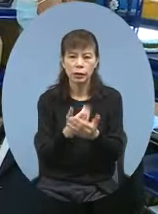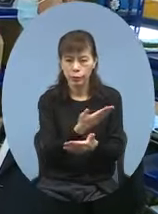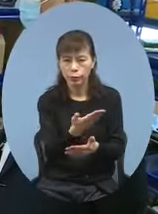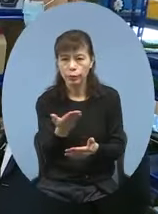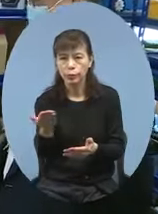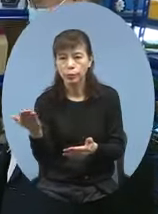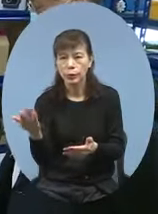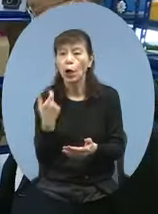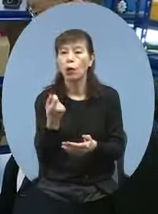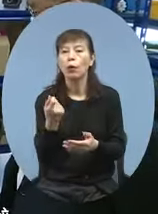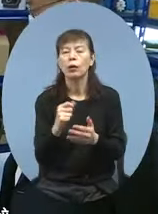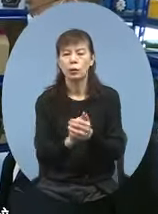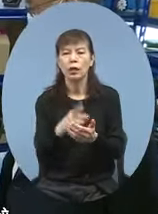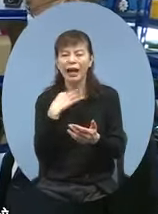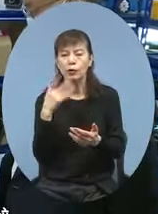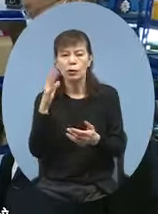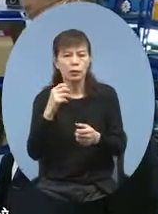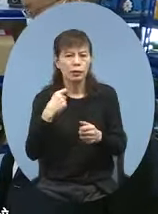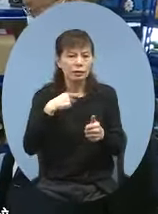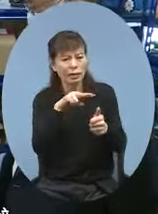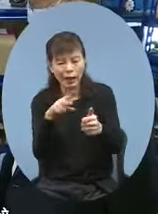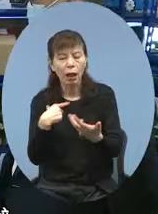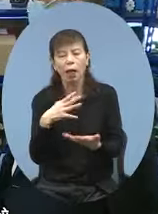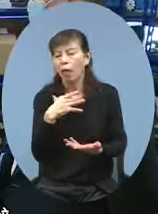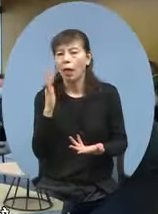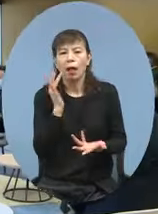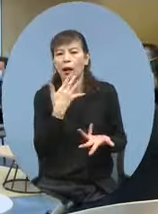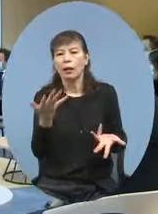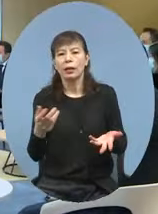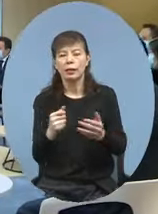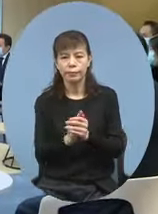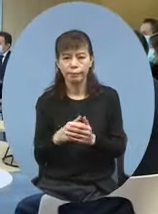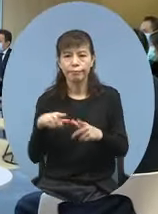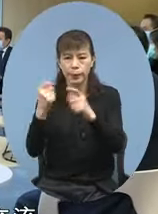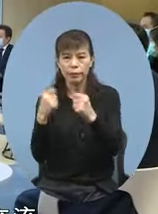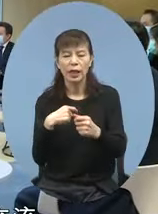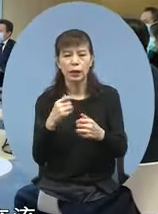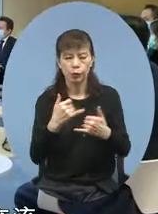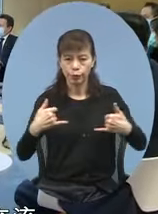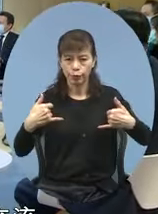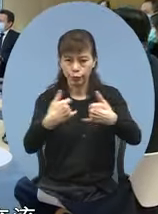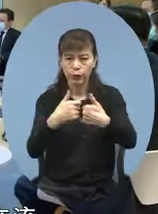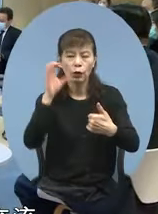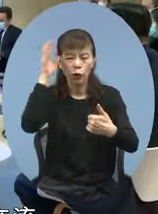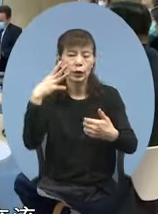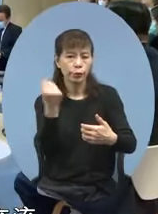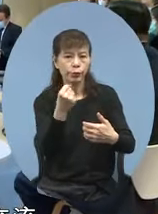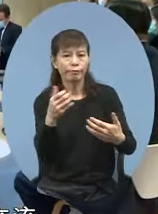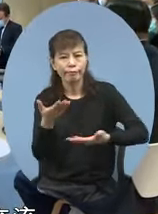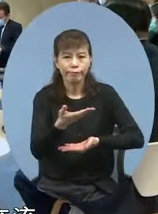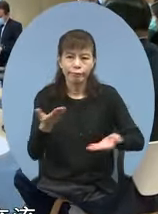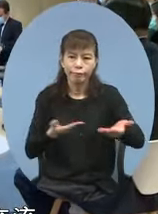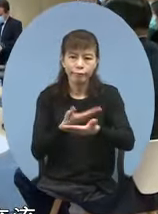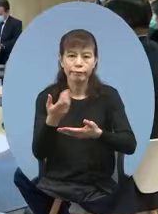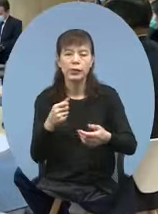家方便好多啦。如果唔係用人手咧，真唔知點算。 林鄭月娥之後同一啲科技初創企業嘅負責人